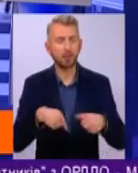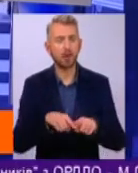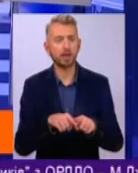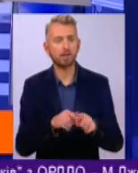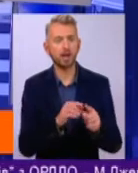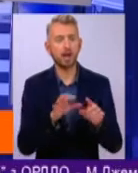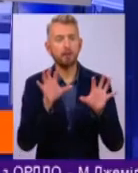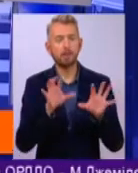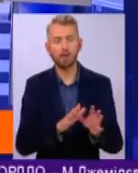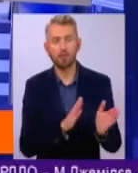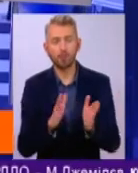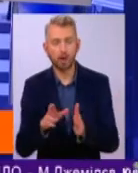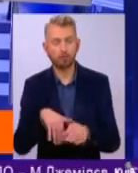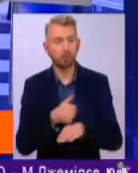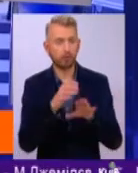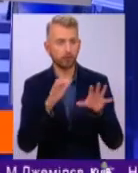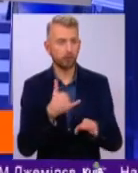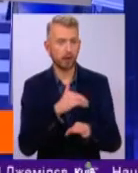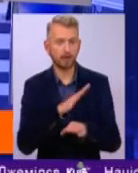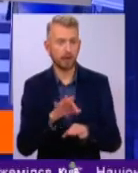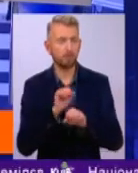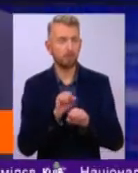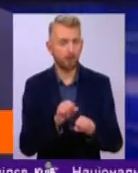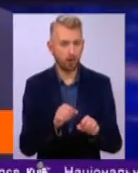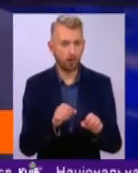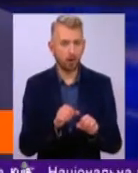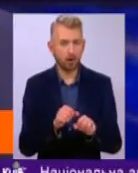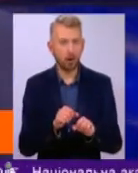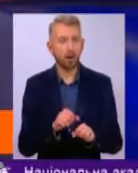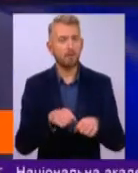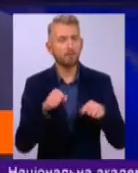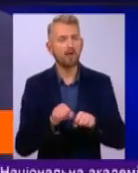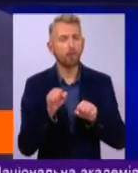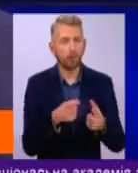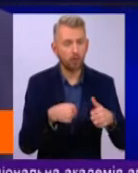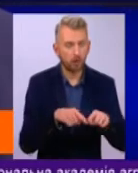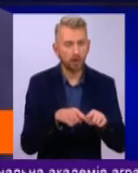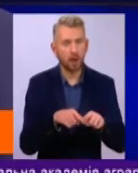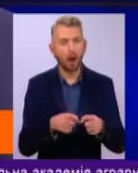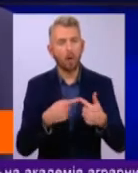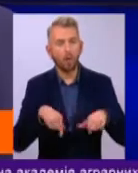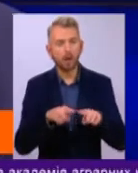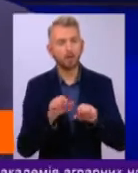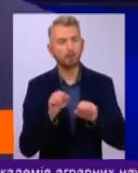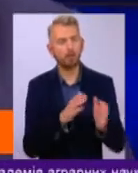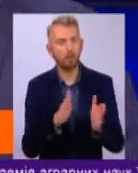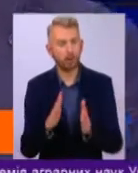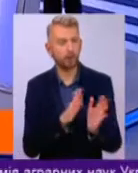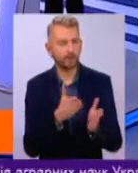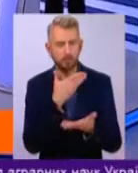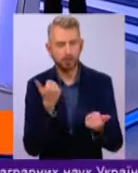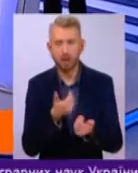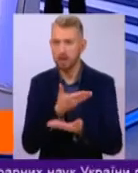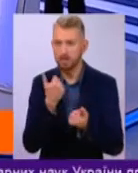правопорядку, тому що по Конституції у нас зараз не правоохоронні органи, а органи правопорядку, системи не існує. Виходить, що немає з ким і з